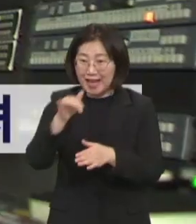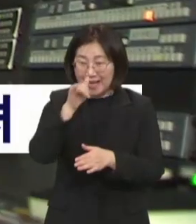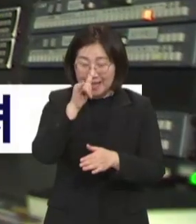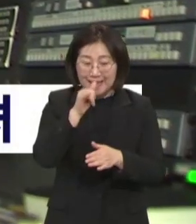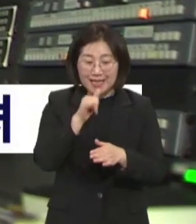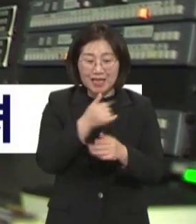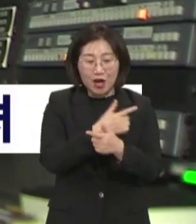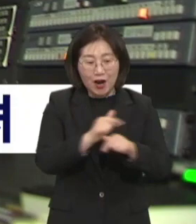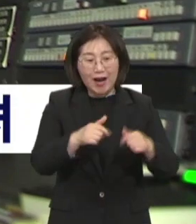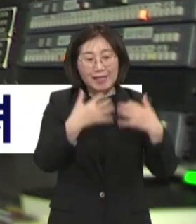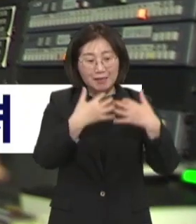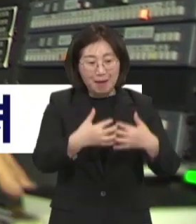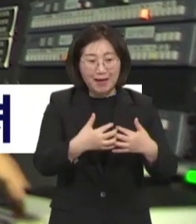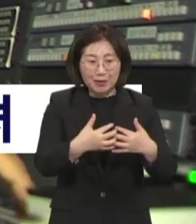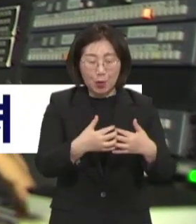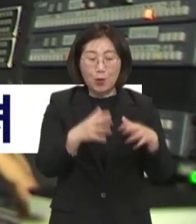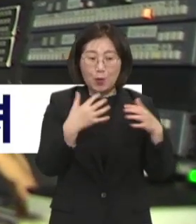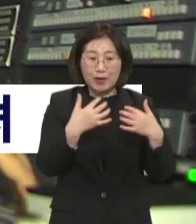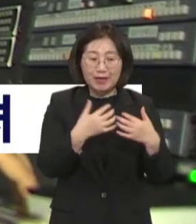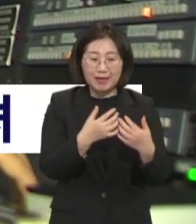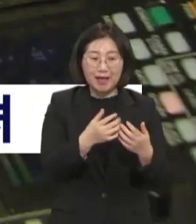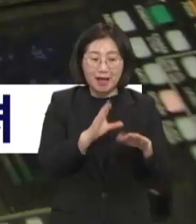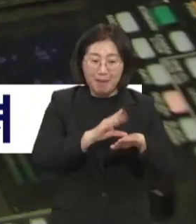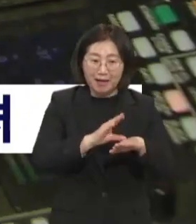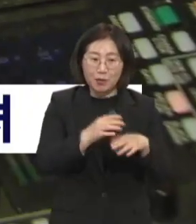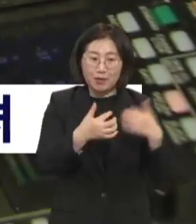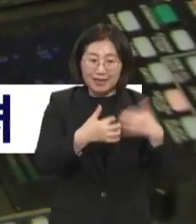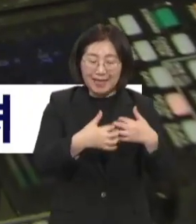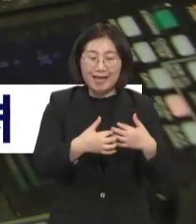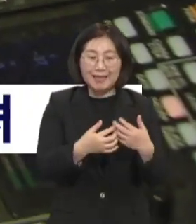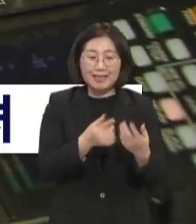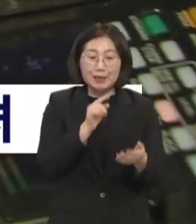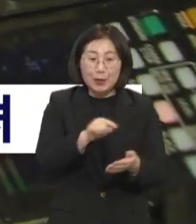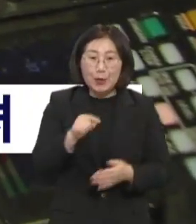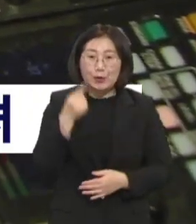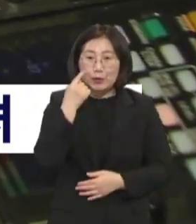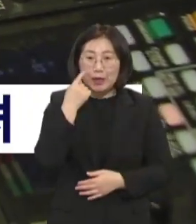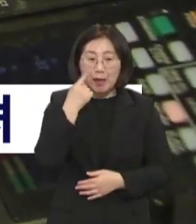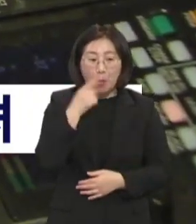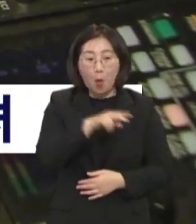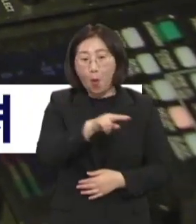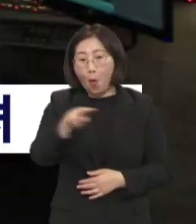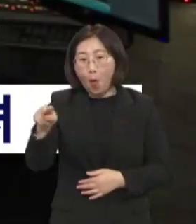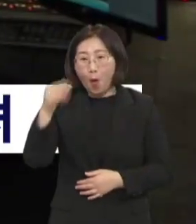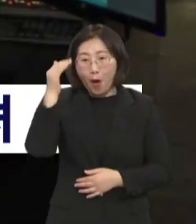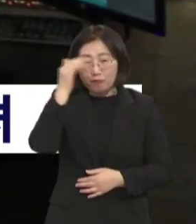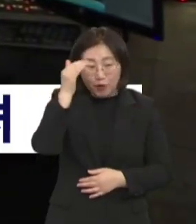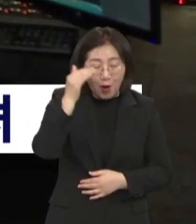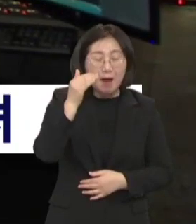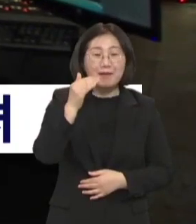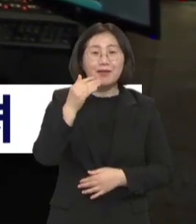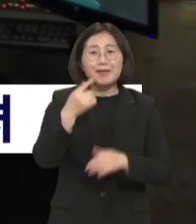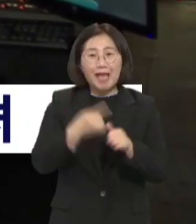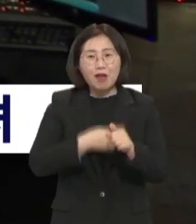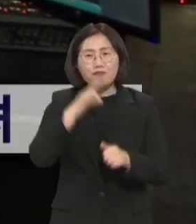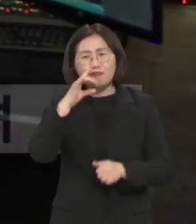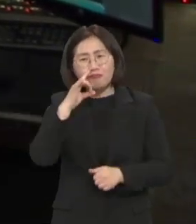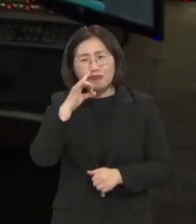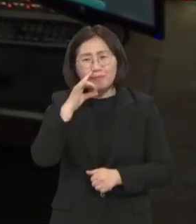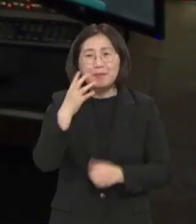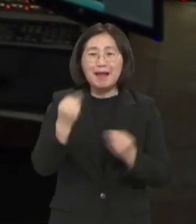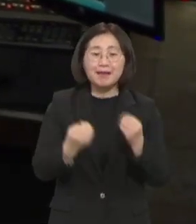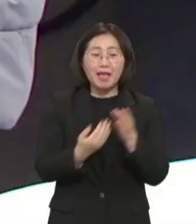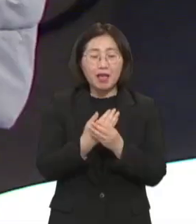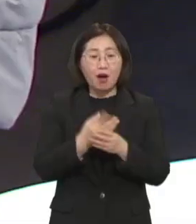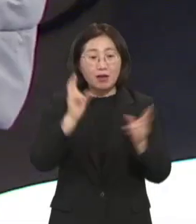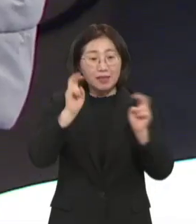각종 방송 장비를 조작해보고 스튜디오 등 주요 시설을 함께 돌아본 태한 씨의 머릿속엔 궁금증이 한가득. 취업을 하기